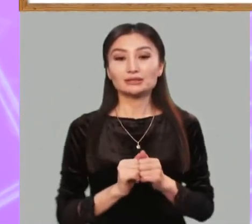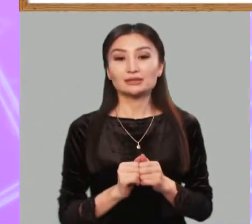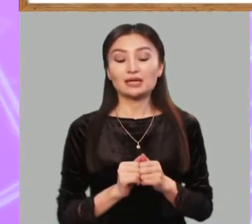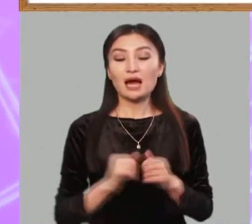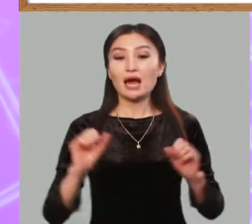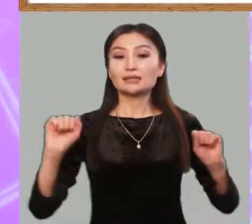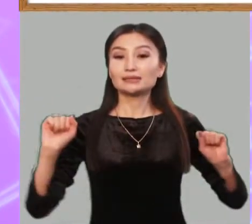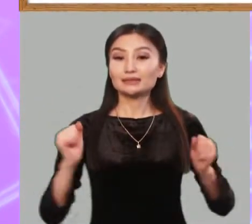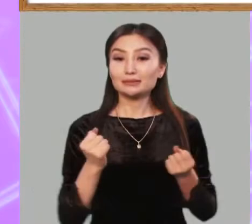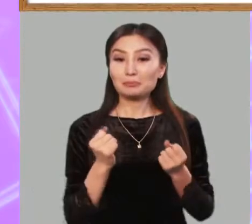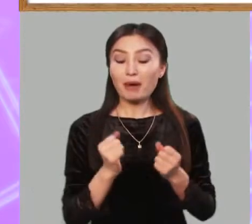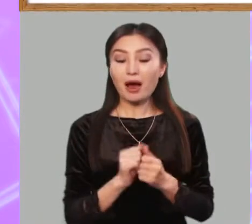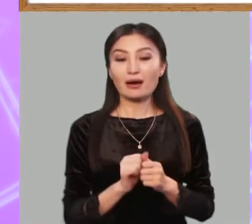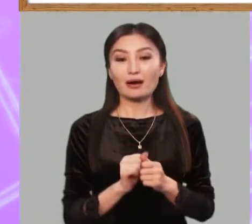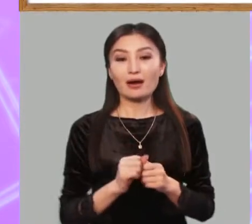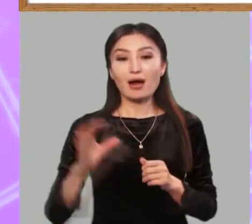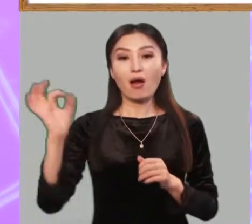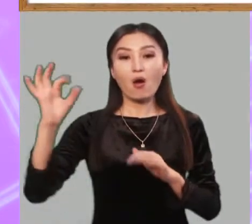осень, зима,